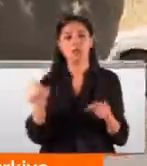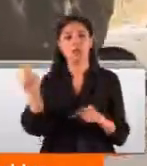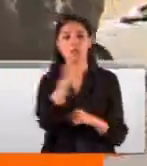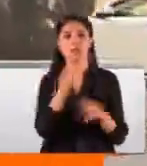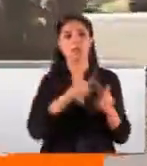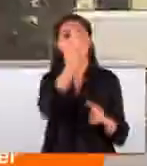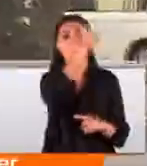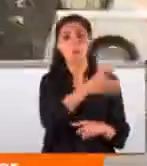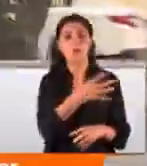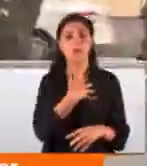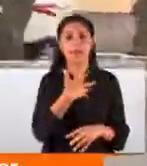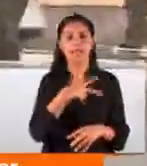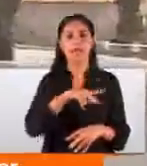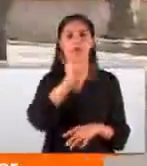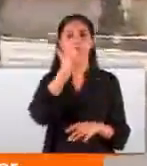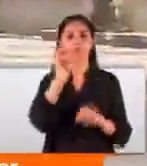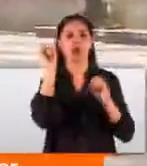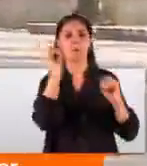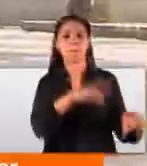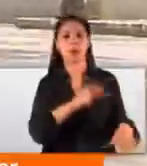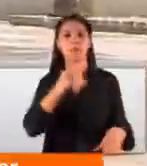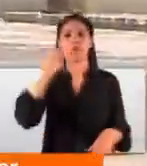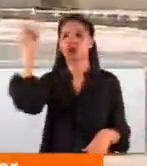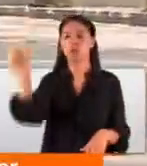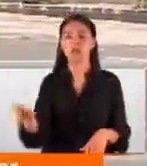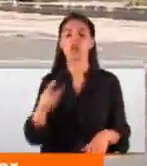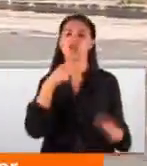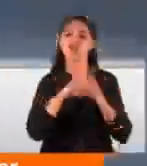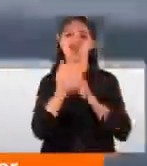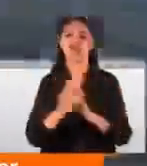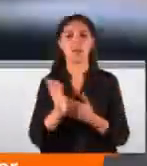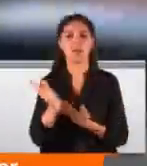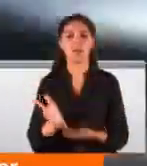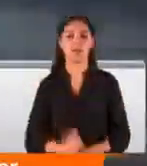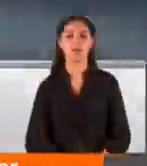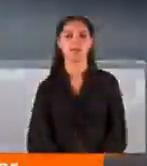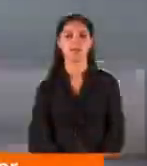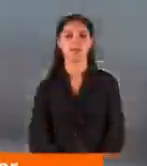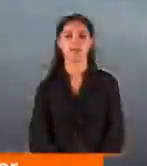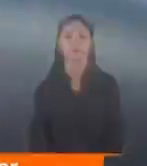Merve Özkan kendilerini yolun ortasında bırakan sürücüden şikayetçi oldu. Gitmiyorum ya Allah, araba arızalandı.